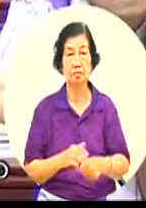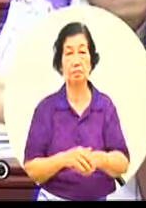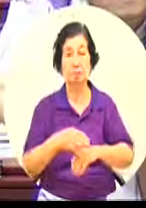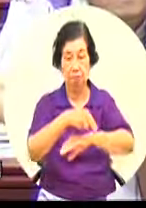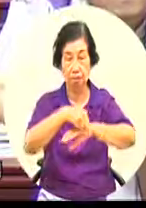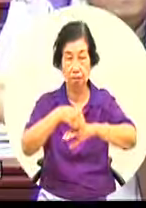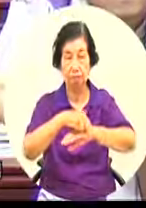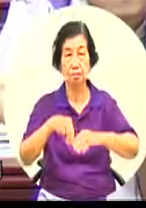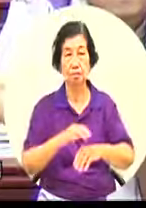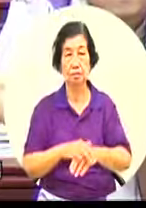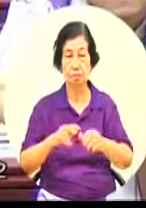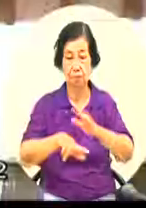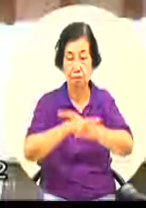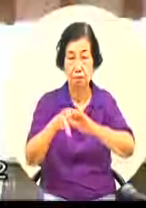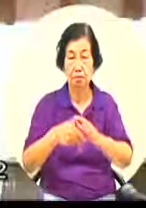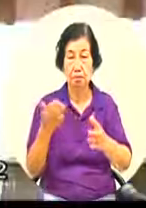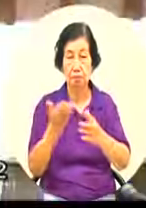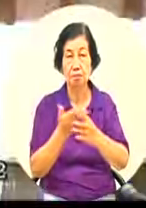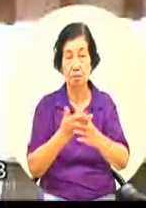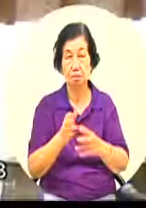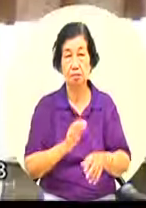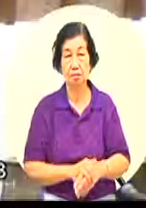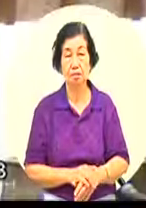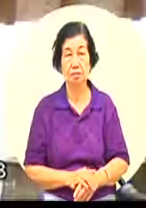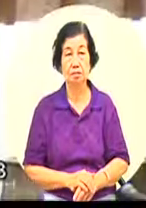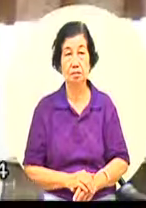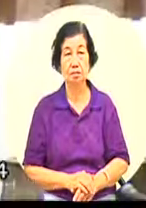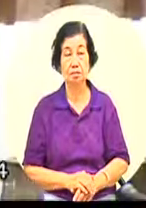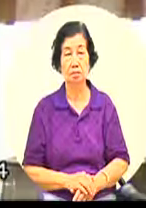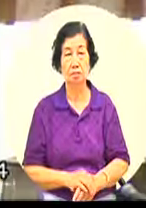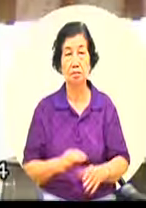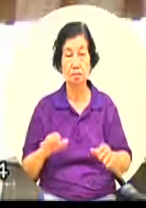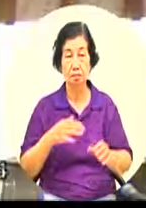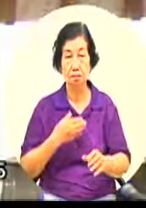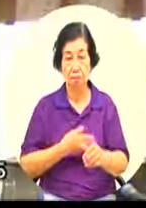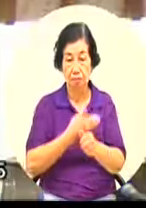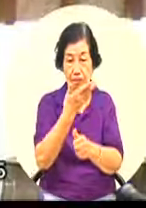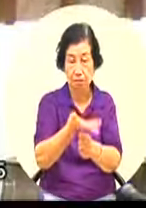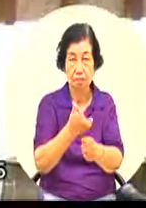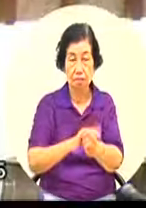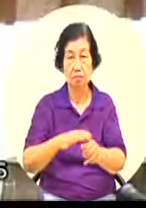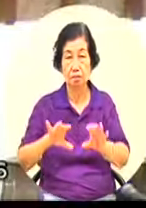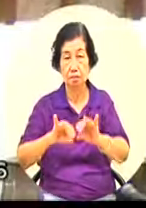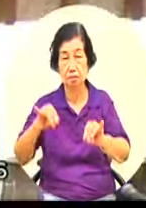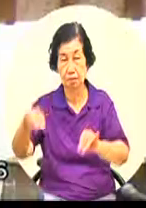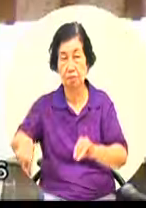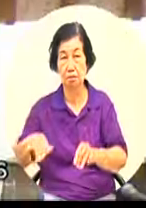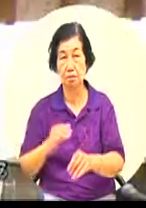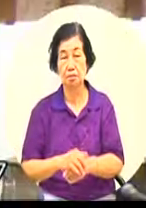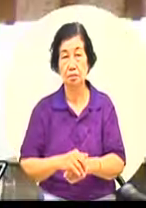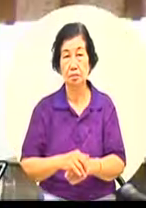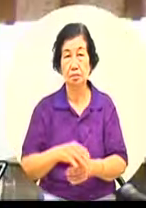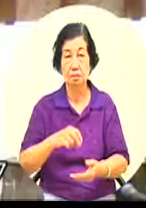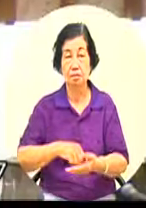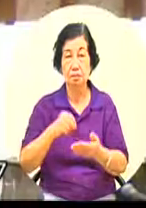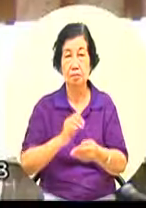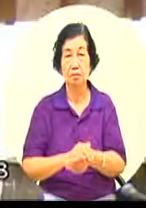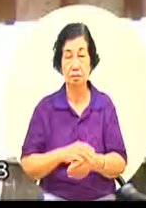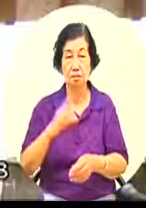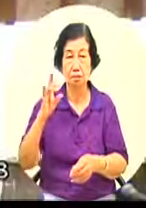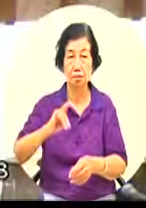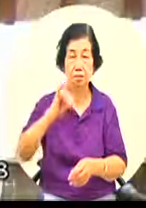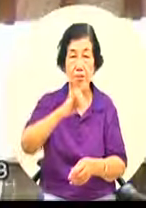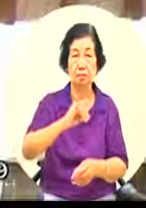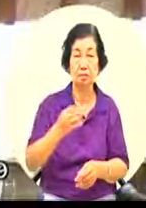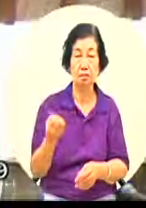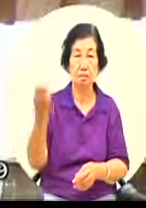多的空间都是类似的。 体育处长，本席这边就再给你提一个地点哦。同样的，刚刚本席所讲的旧龙华国小这块校